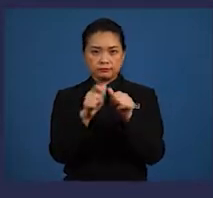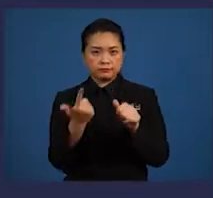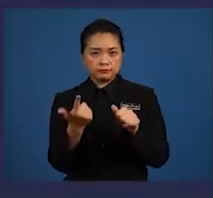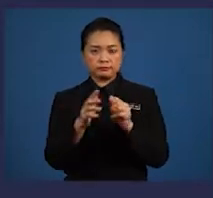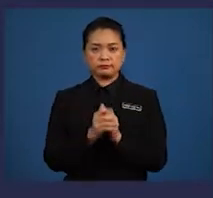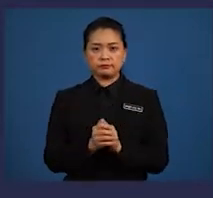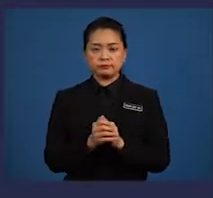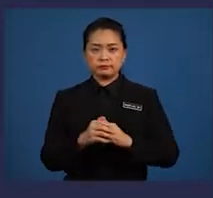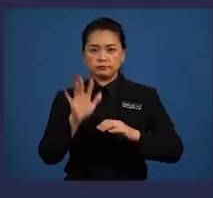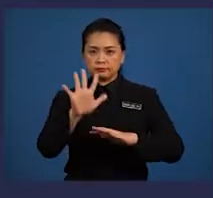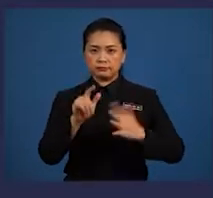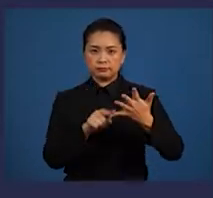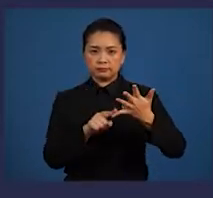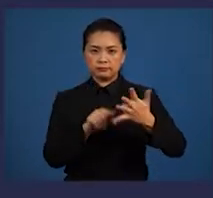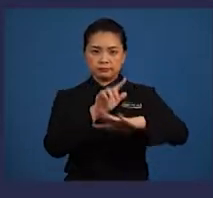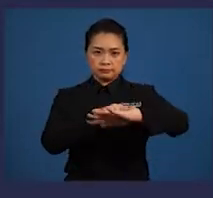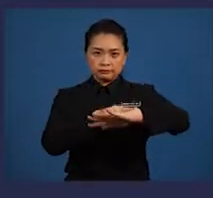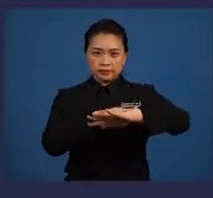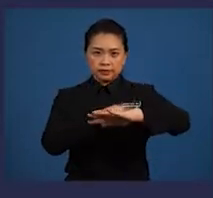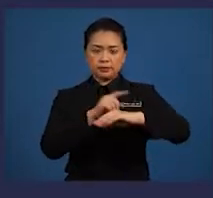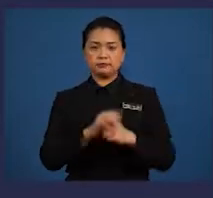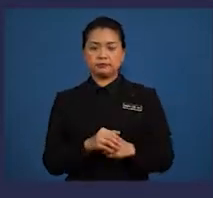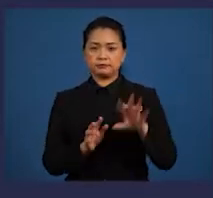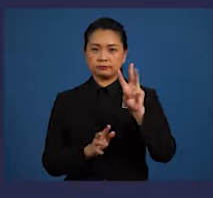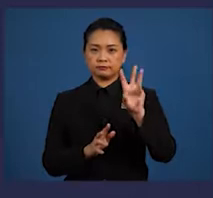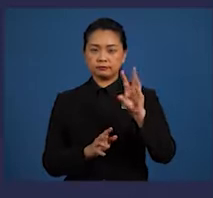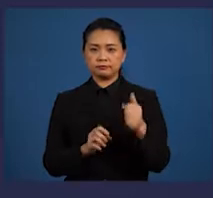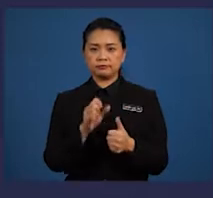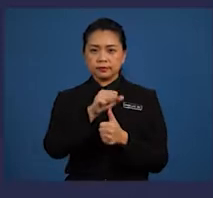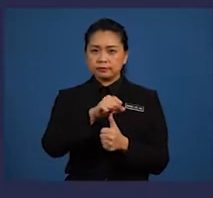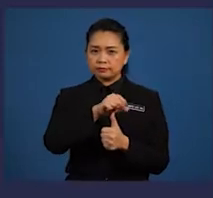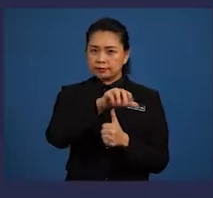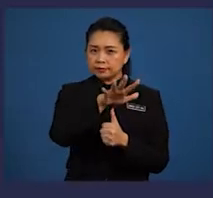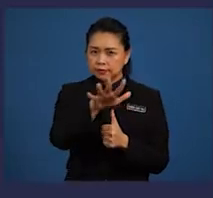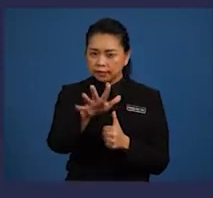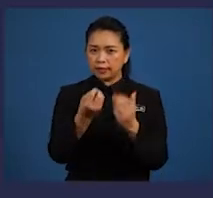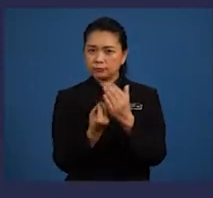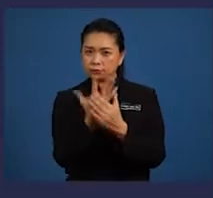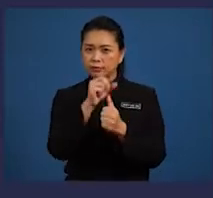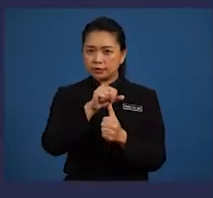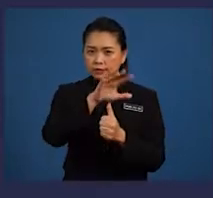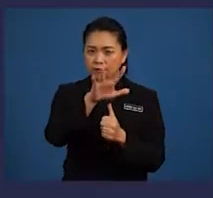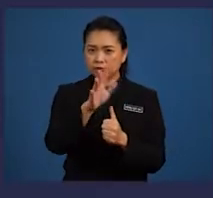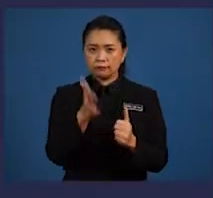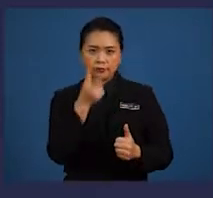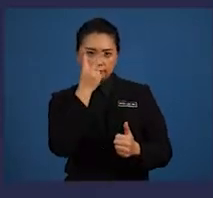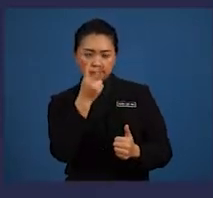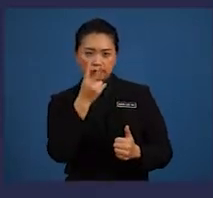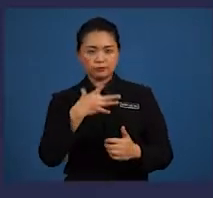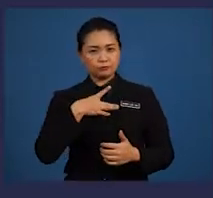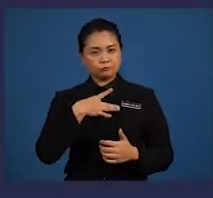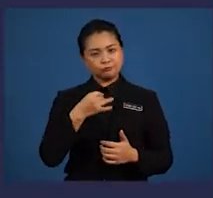elemen lain 5 tempoh masa animasi 6 pedepokan kesan pahatan